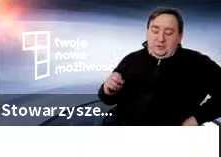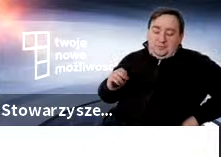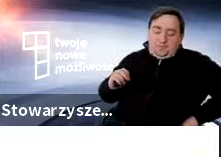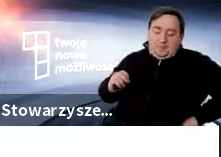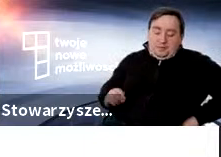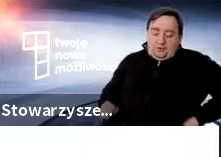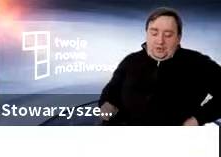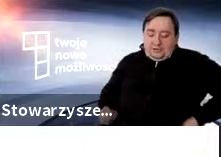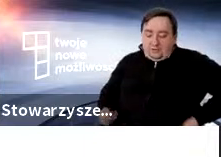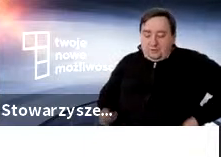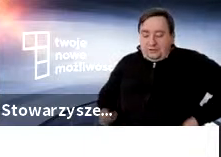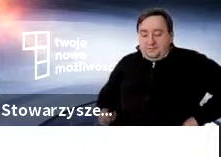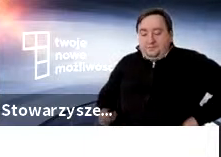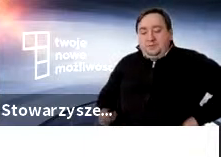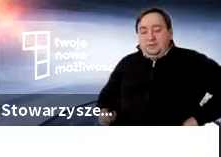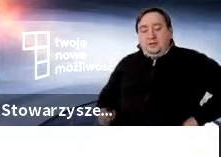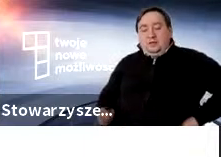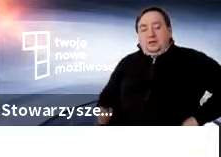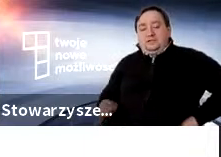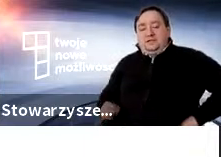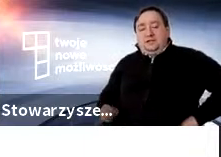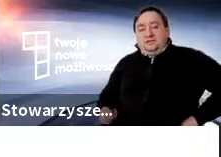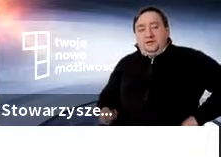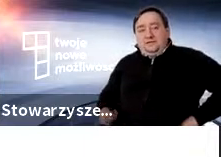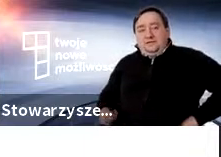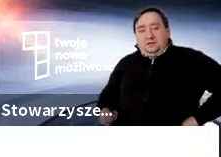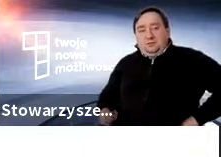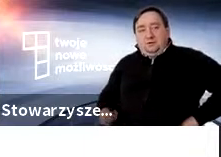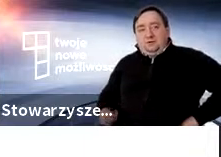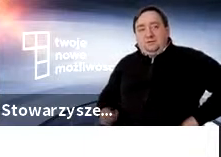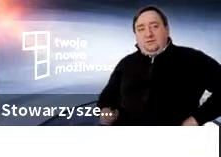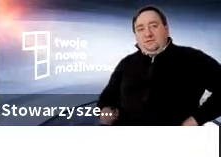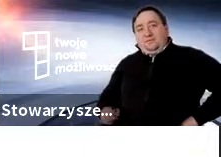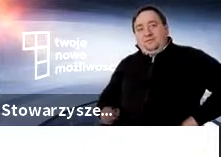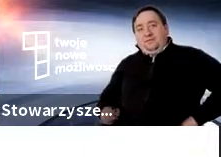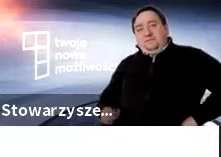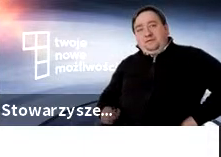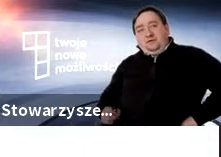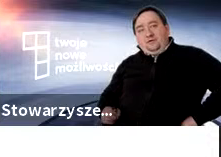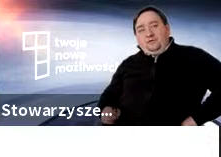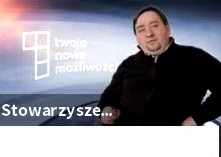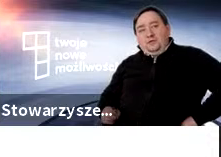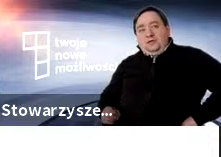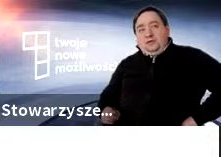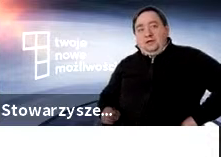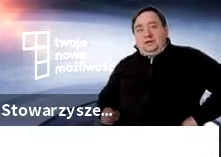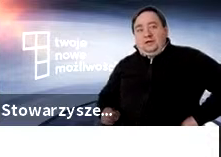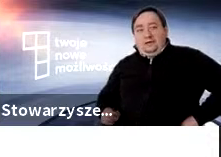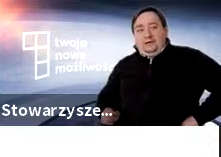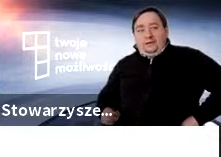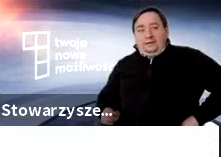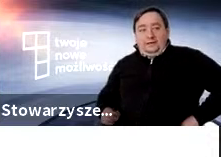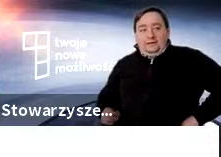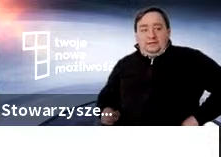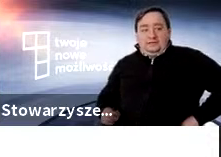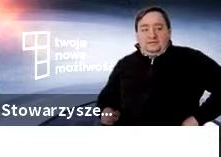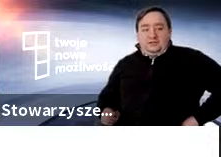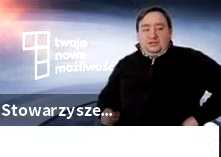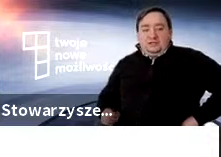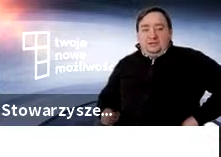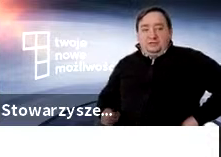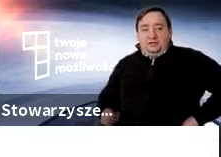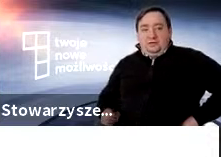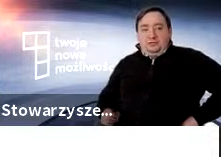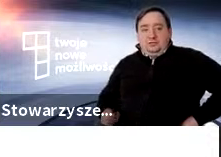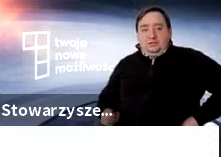Jest to projekt, który jest realizowany w celu programowym PFRON-u